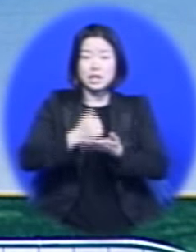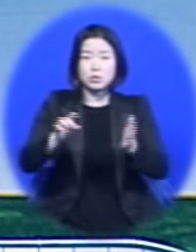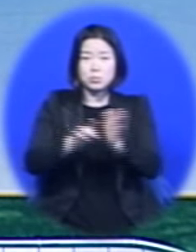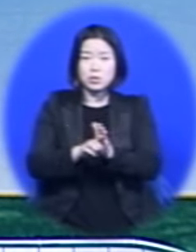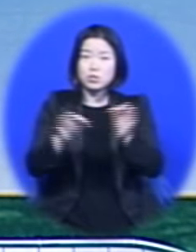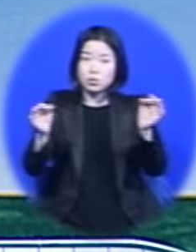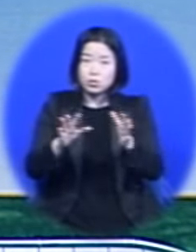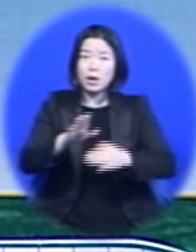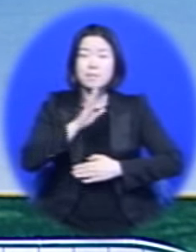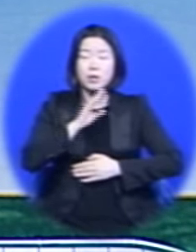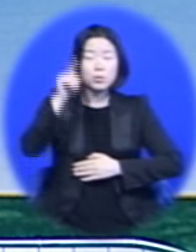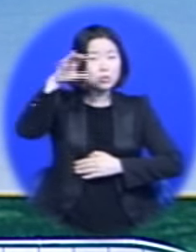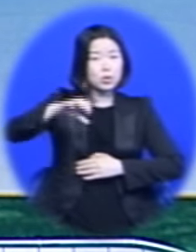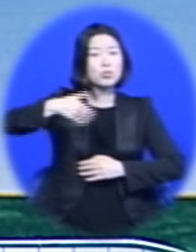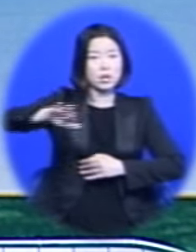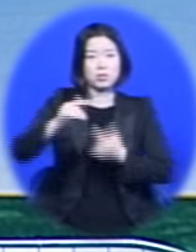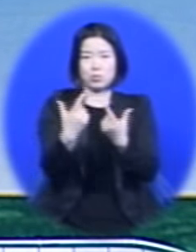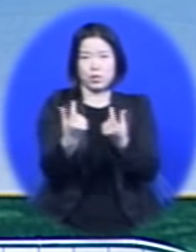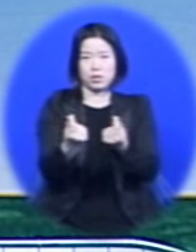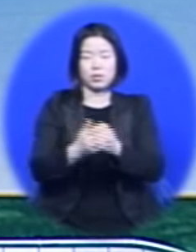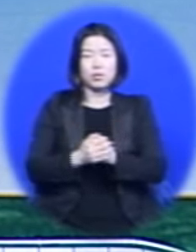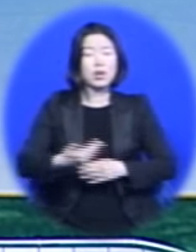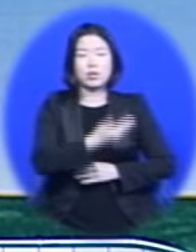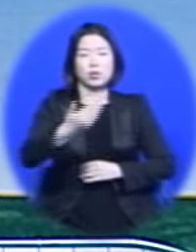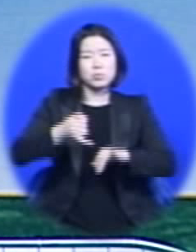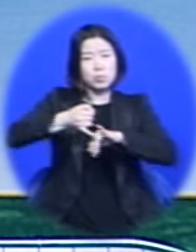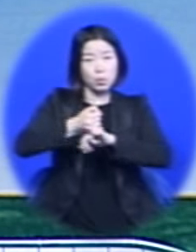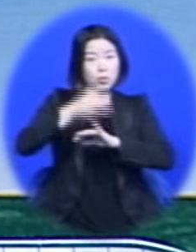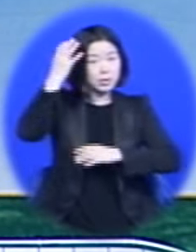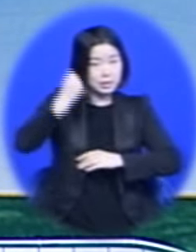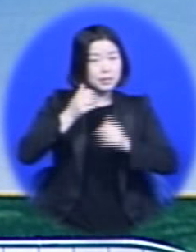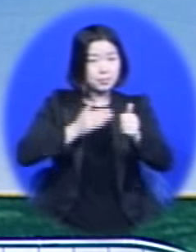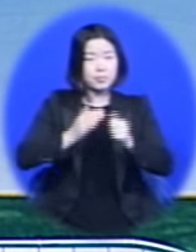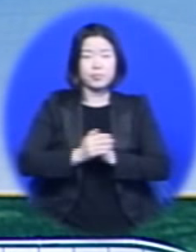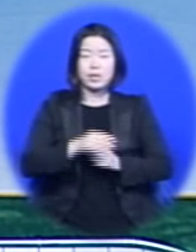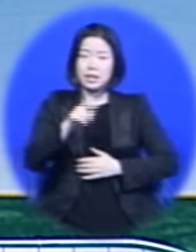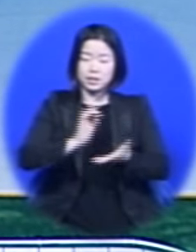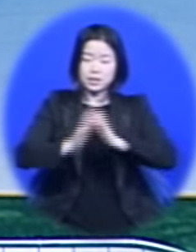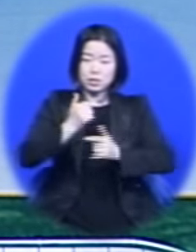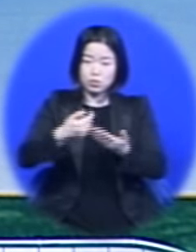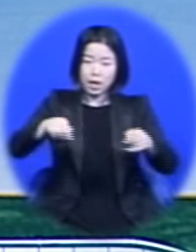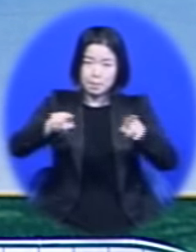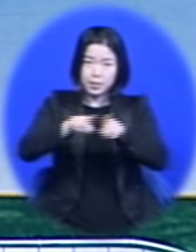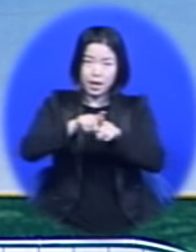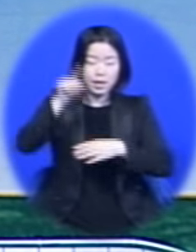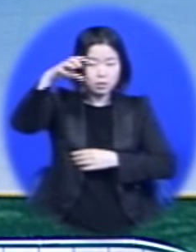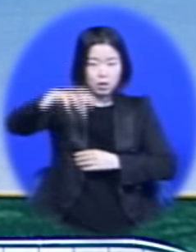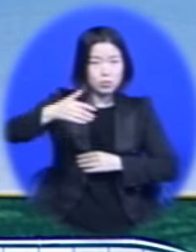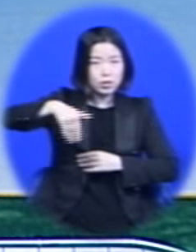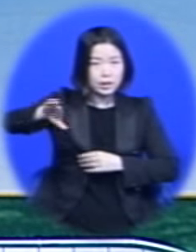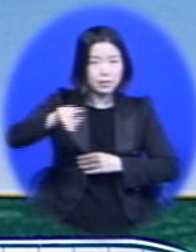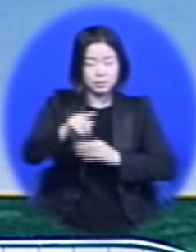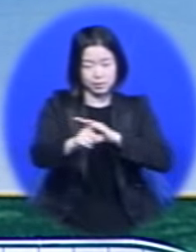천국에 가는 것입니다. 여러분 꼭 기억해야 됩니다. 여러분이 그 예수님과 함께 천국에 갔던 그